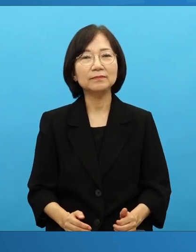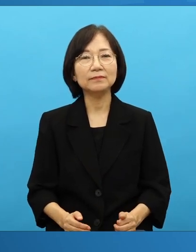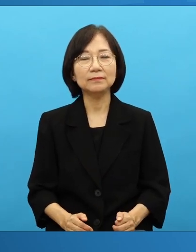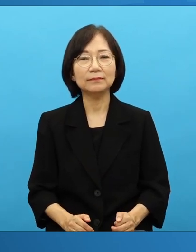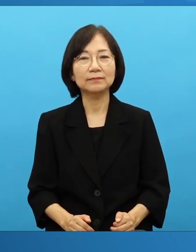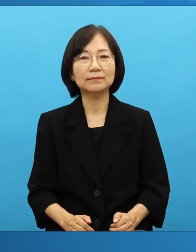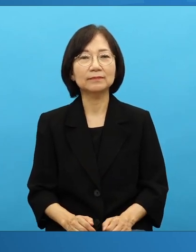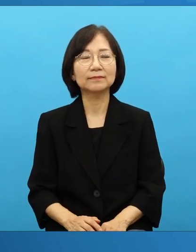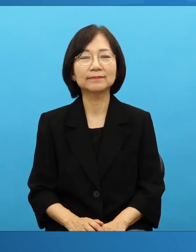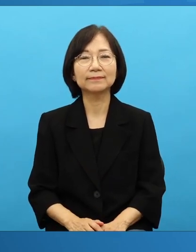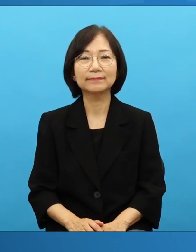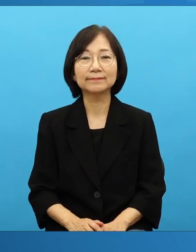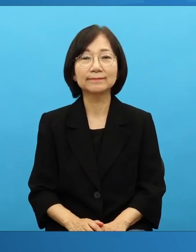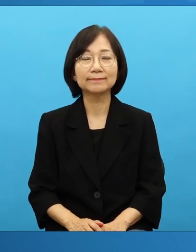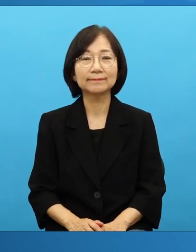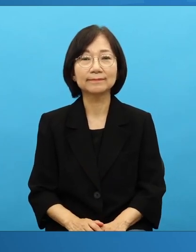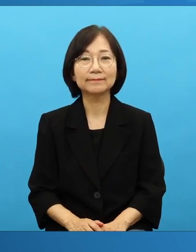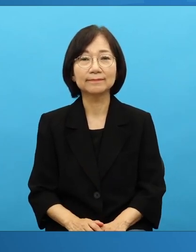人们诗班向神献上赞美之后，堂会长柳光中牧师将以永远之事的决断为题宣布话语。